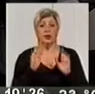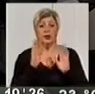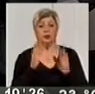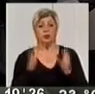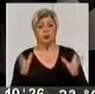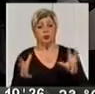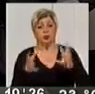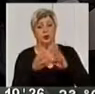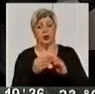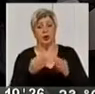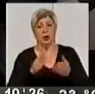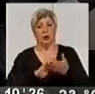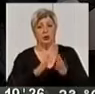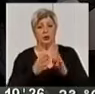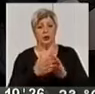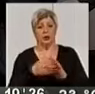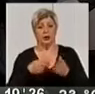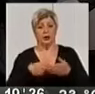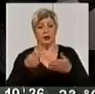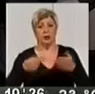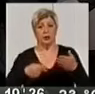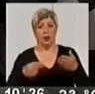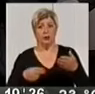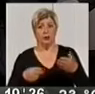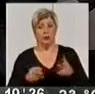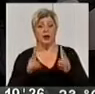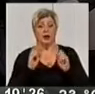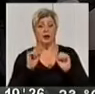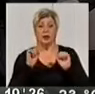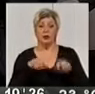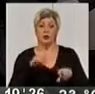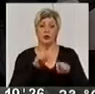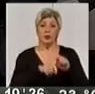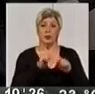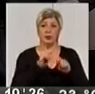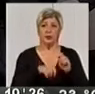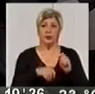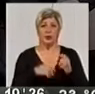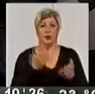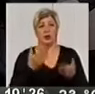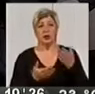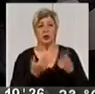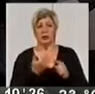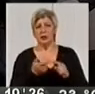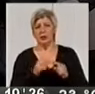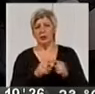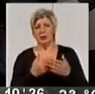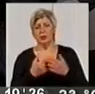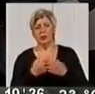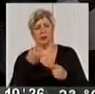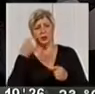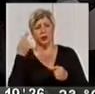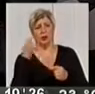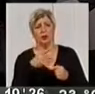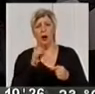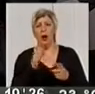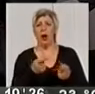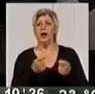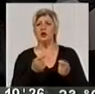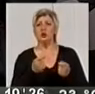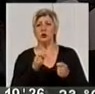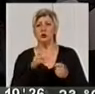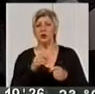або укладають договори, от як можна їх перевірити, коли це десь далеко, а чиновники не завжди, як виявляється,